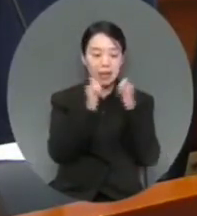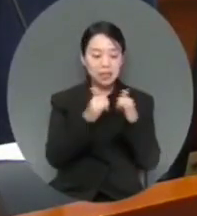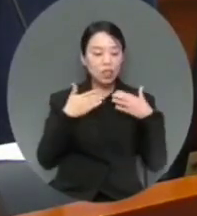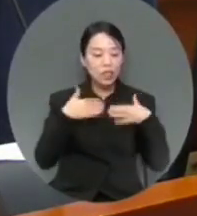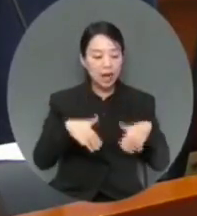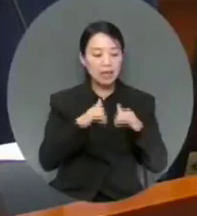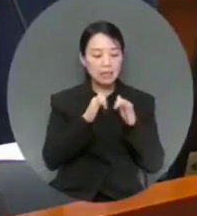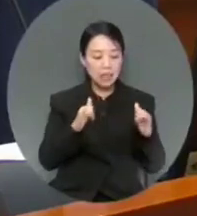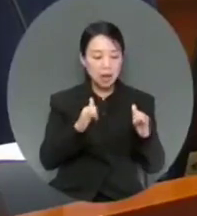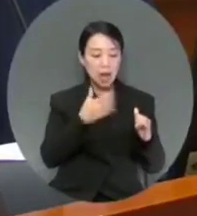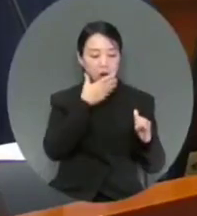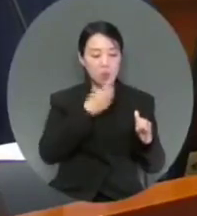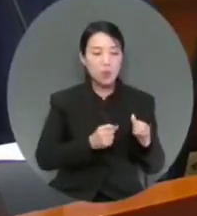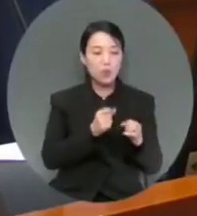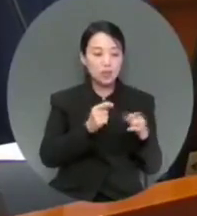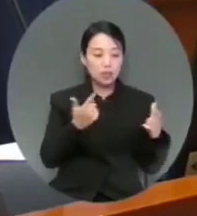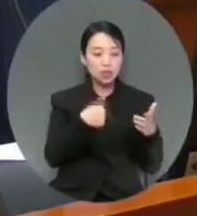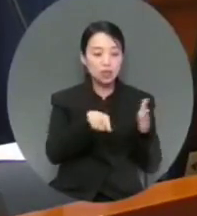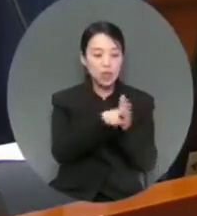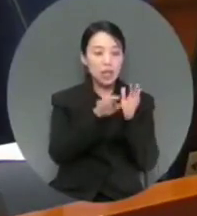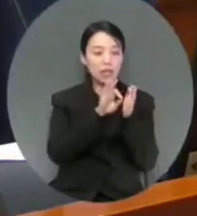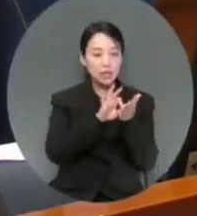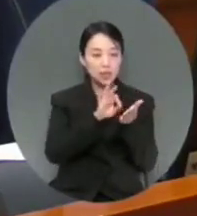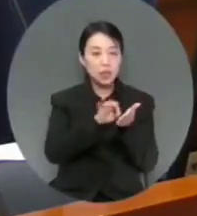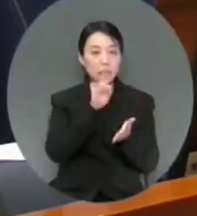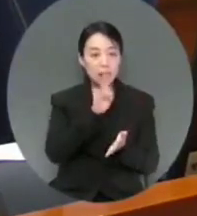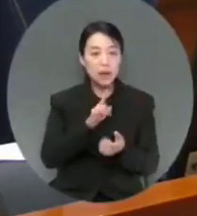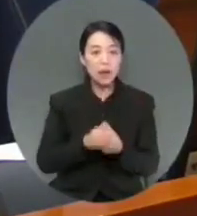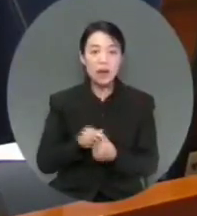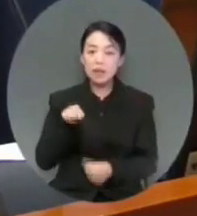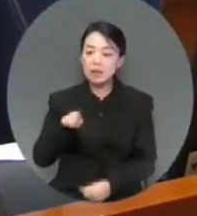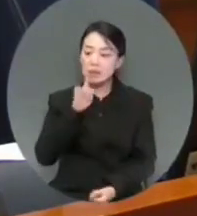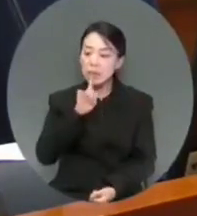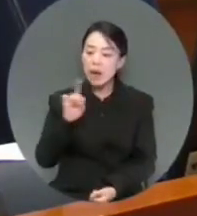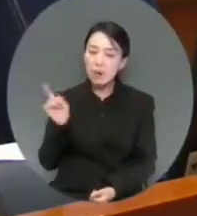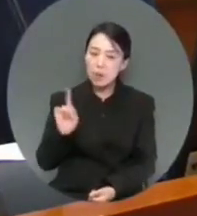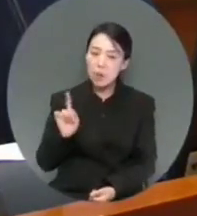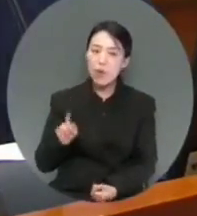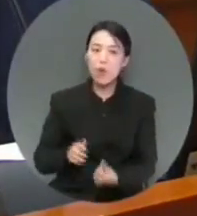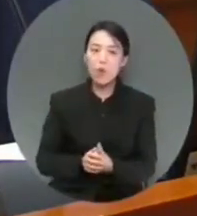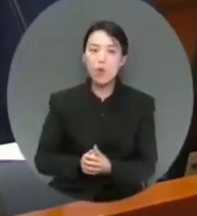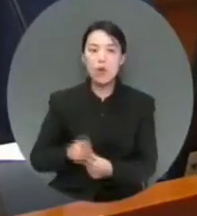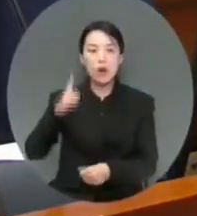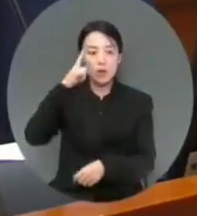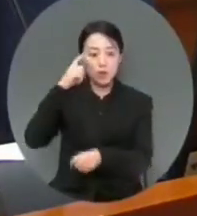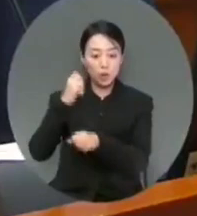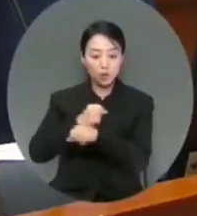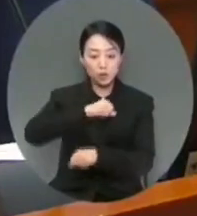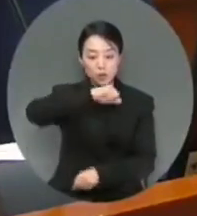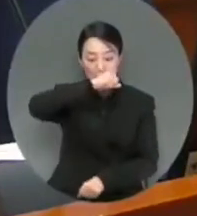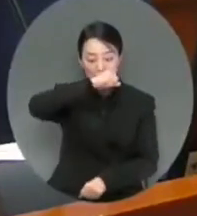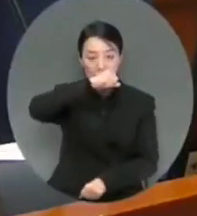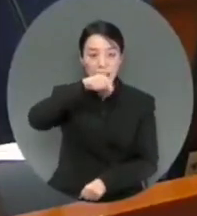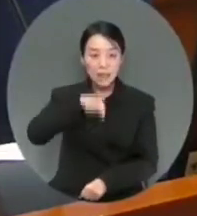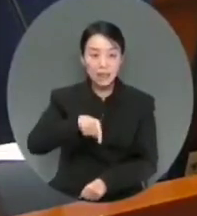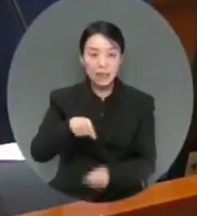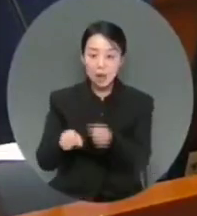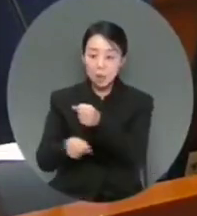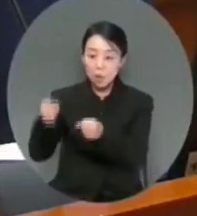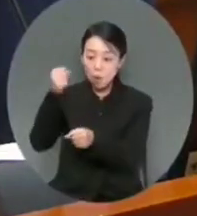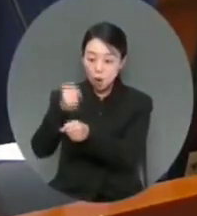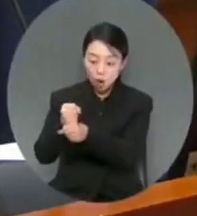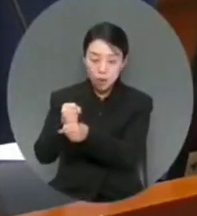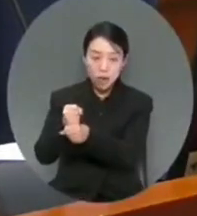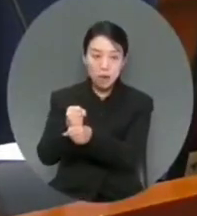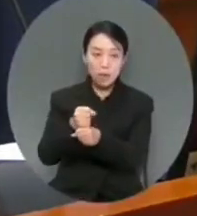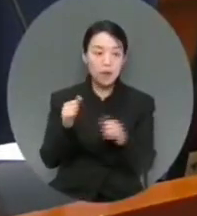취약계층의 복지 확대에 사용했다라고 하셨기 그러니까 그렇게 때문에. 마련된 자, 그 얘기는 구조조정의 결과의 뭐냐면, 재원이 자, 그걸 R&D 냈어야 한다는 예산을 말씀 드립니다. 복원을 하면 사회적